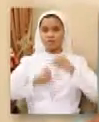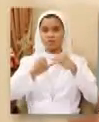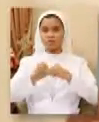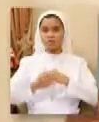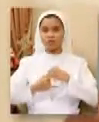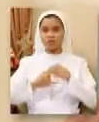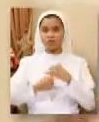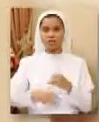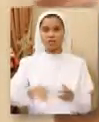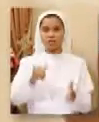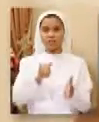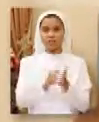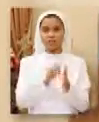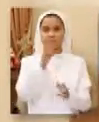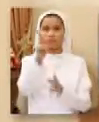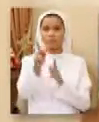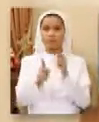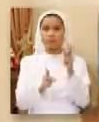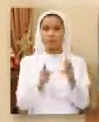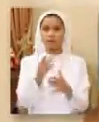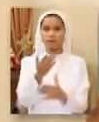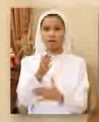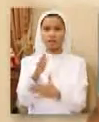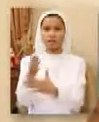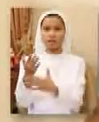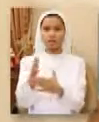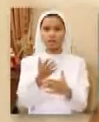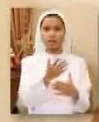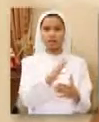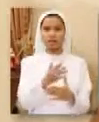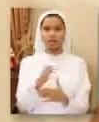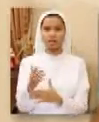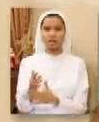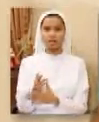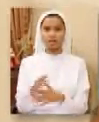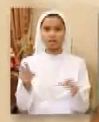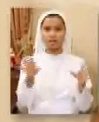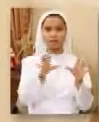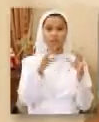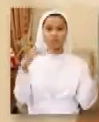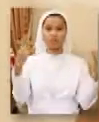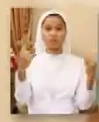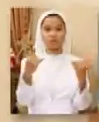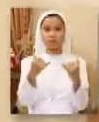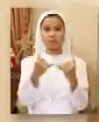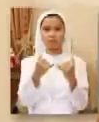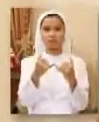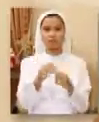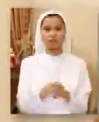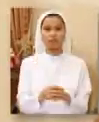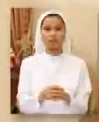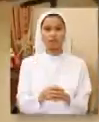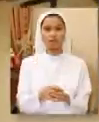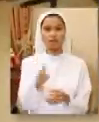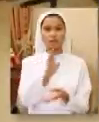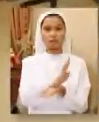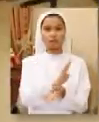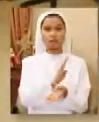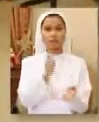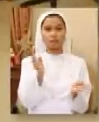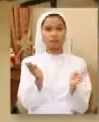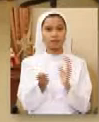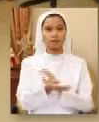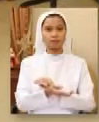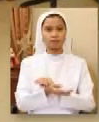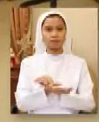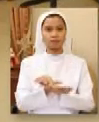No, kapag ang mga parishioners nag-aambag sila, na-form yung community. Na, sabi, na-own. Inaangkin